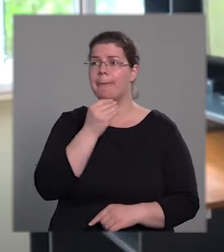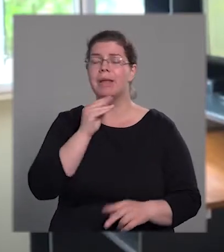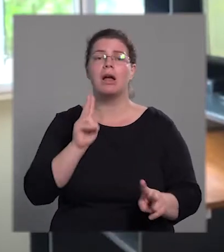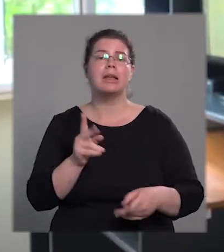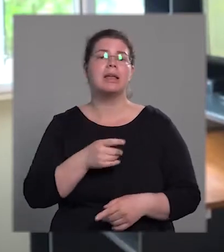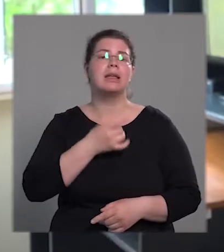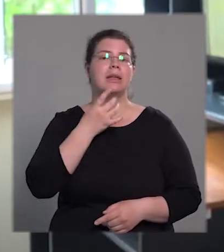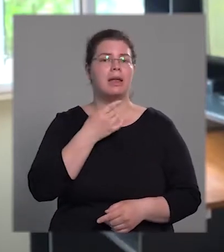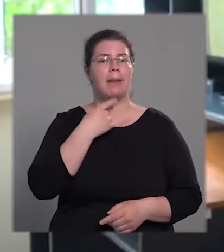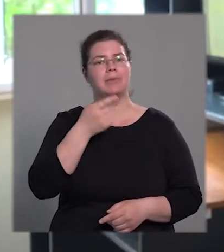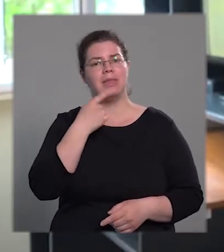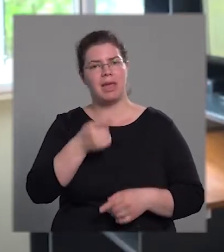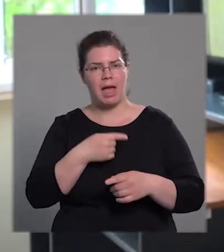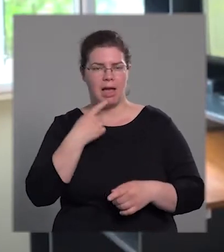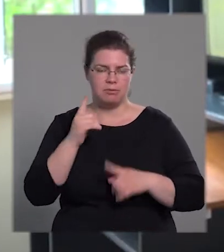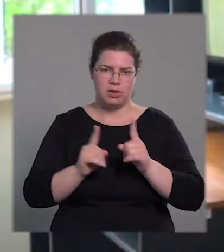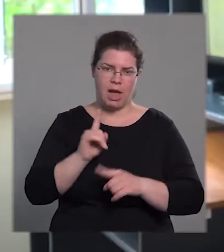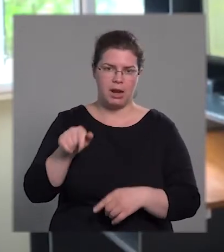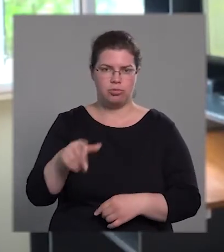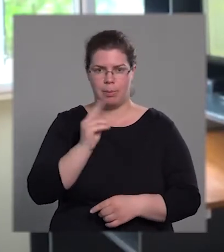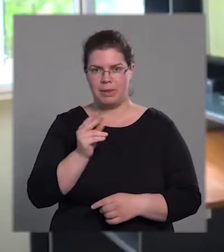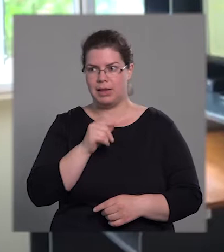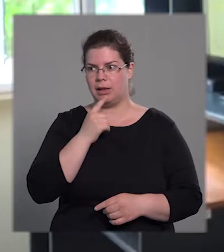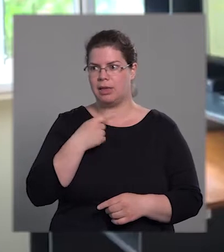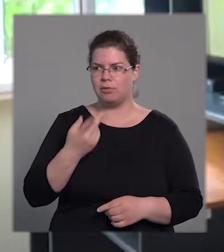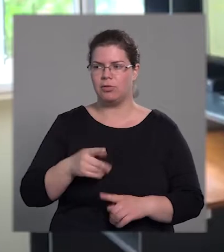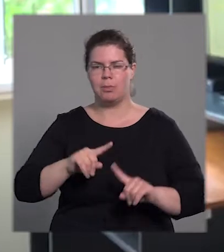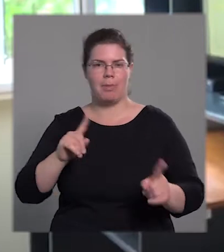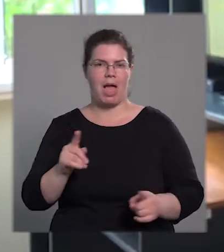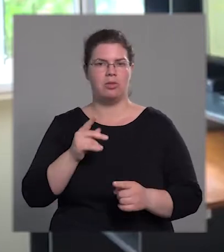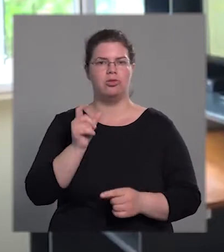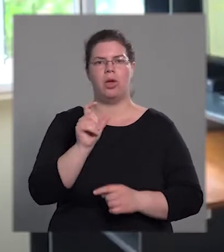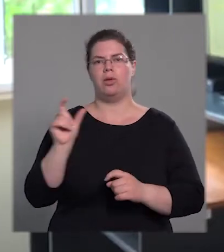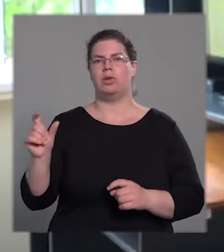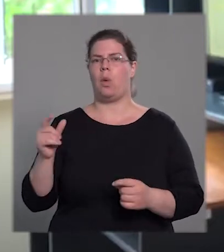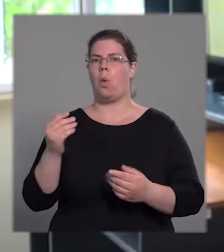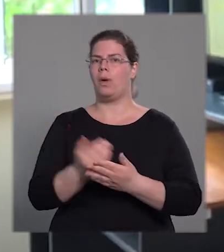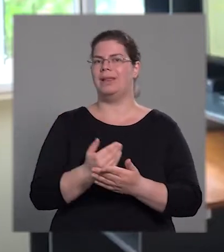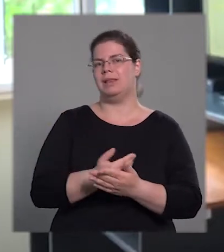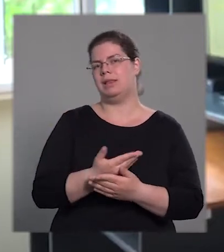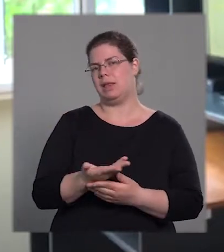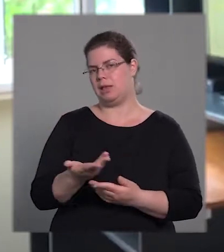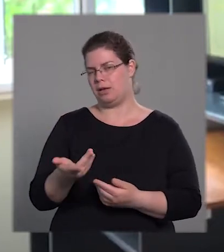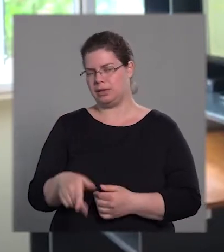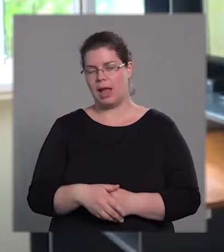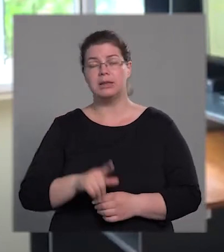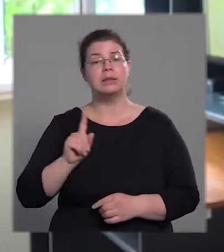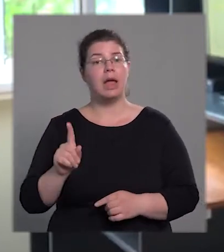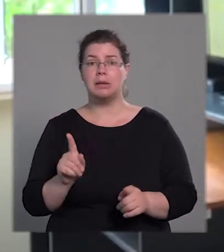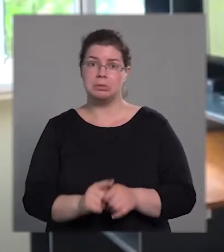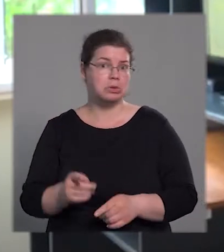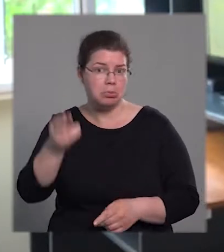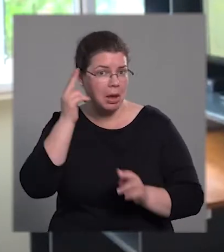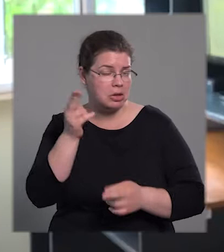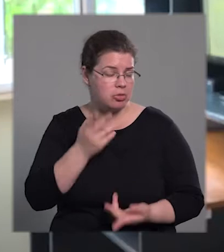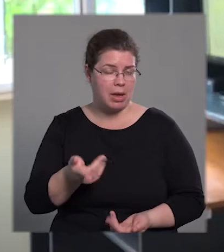inkább nyelvjárásban beszélik a nyelvünket, illetve másfajta szókészlet tehát használnak, de ezt így